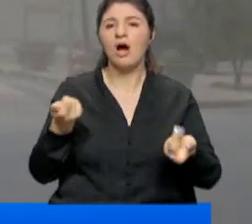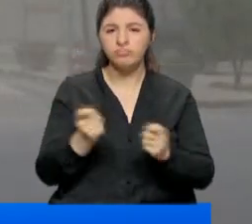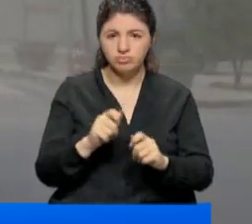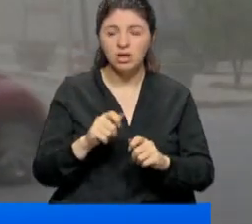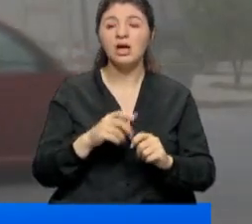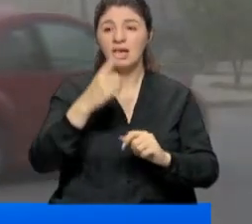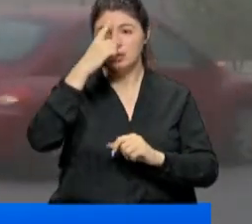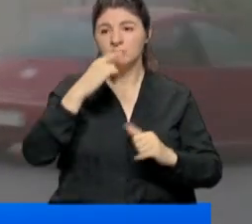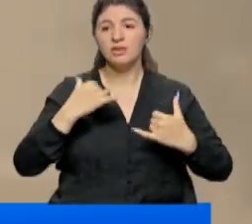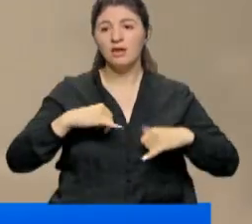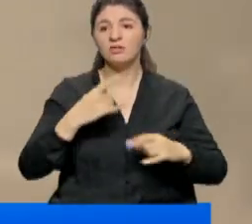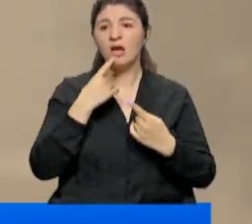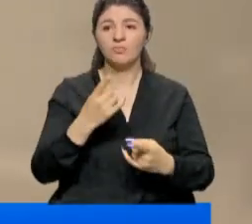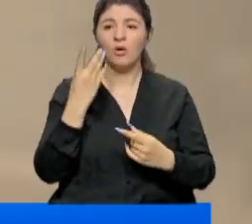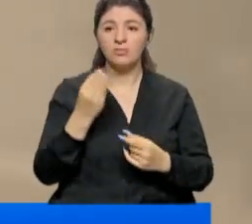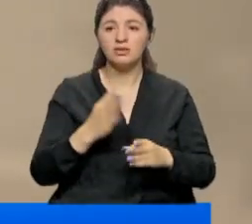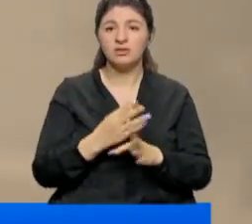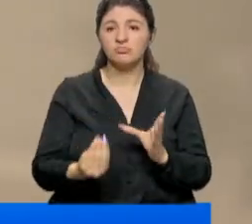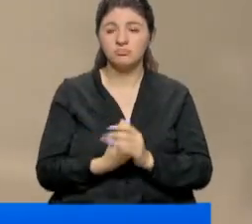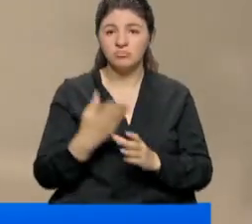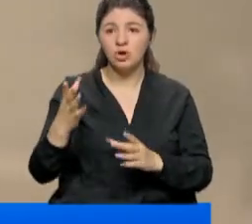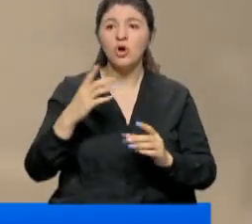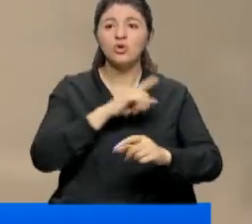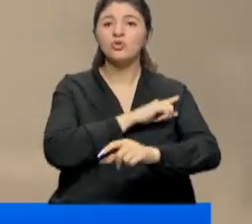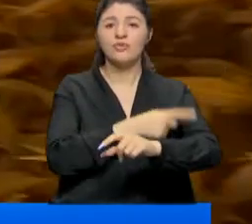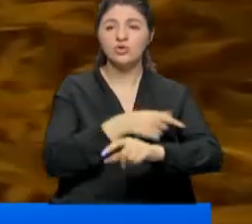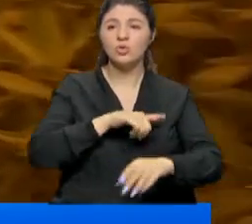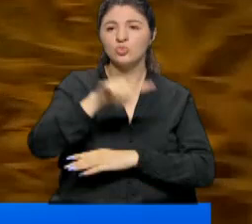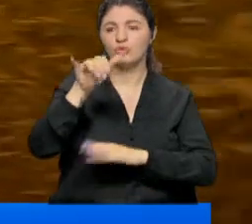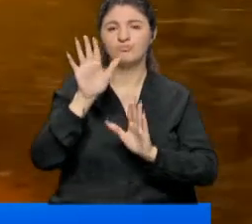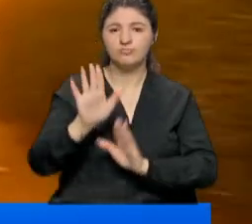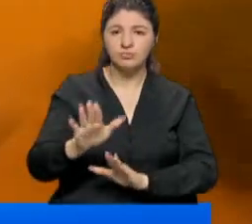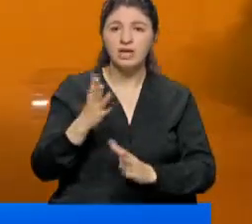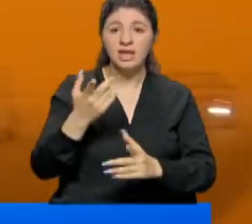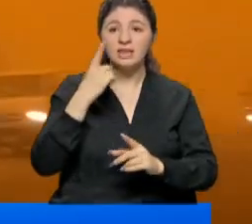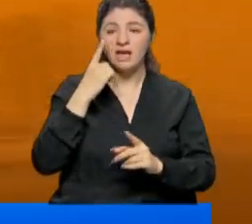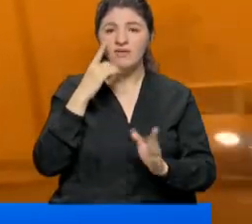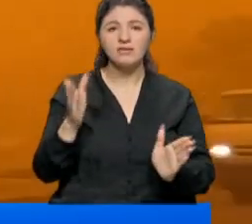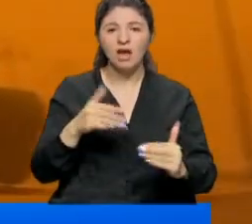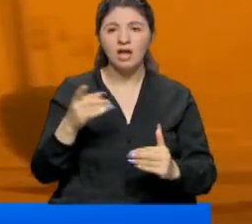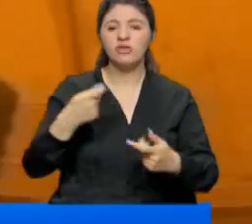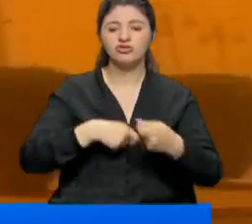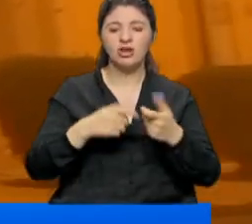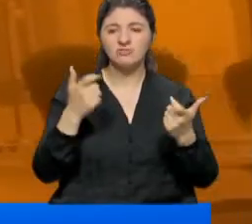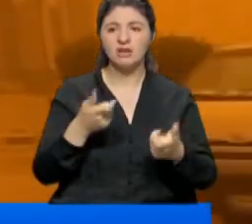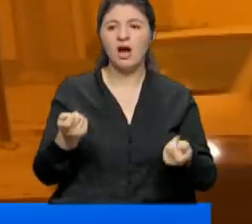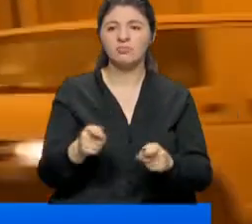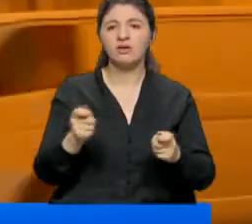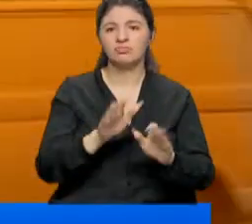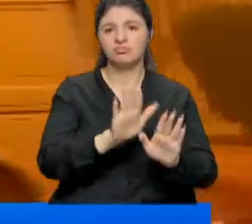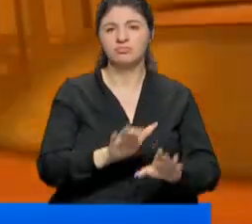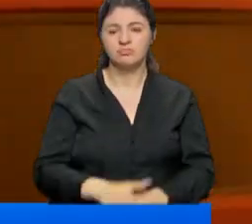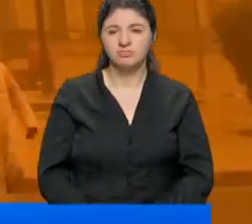kapanmasına resmi tatil ilan edilmesine neden oldu kuvvetliyse uçuşları askıya alındı devlet daireleri ticari işletmeler